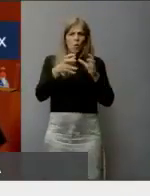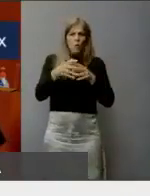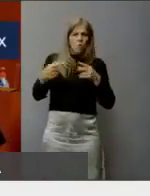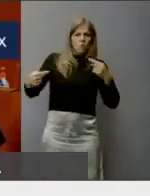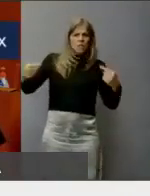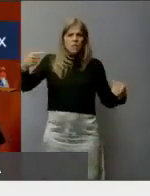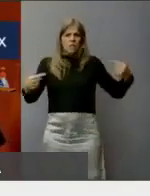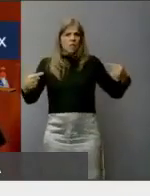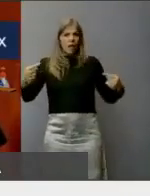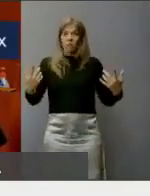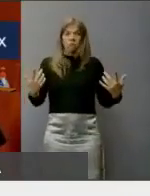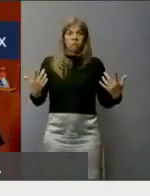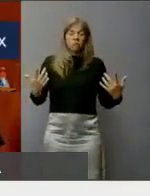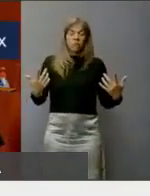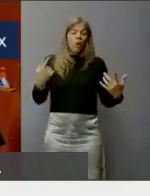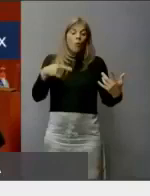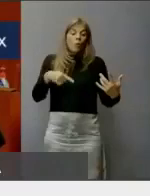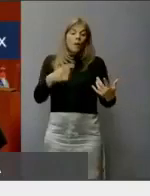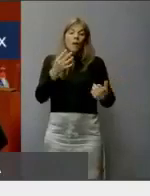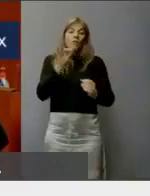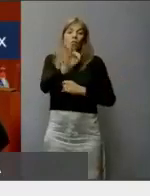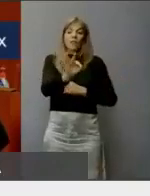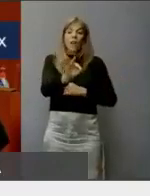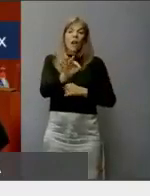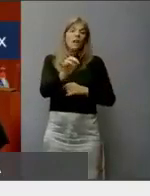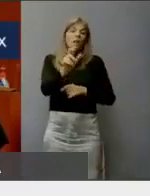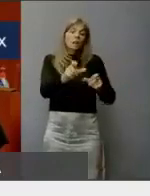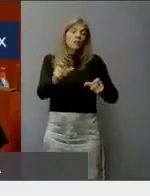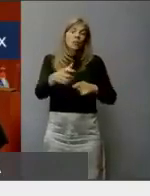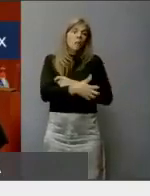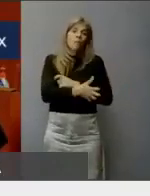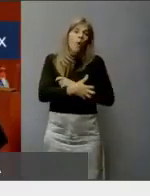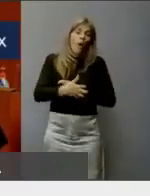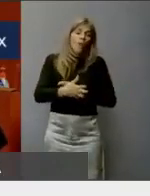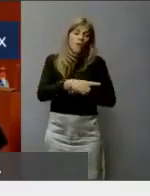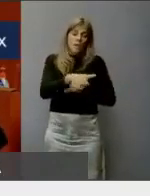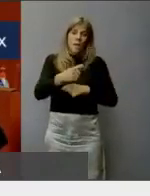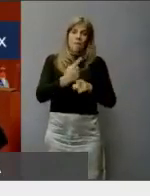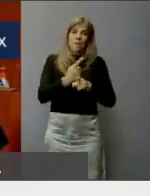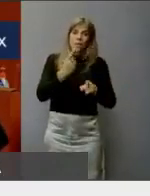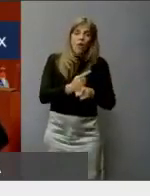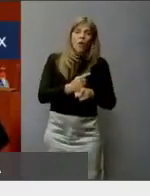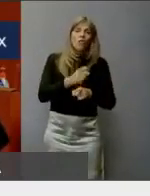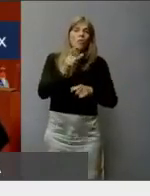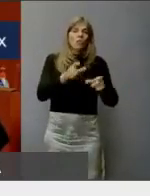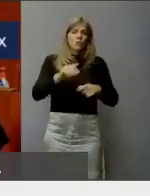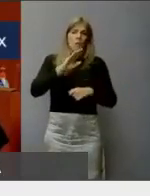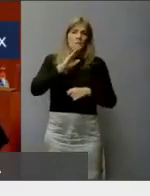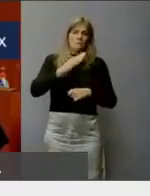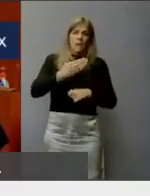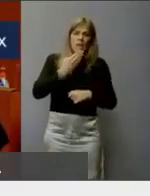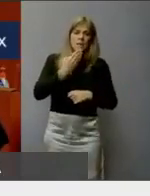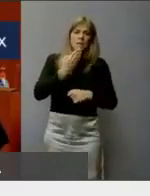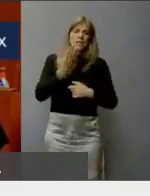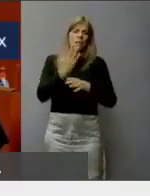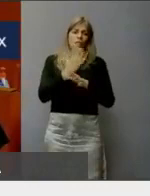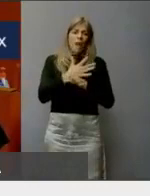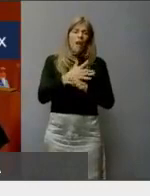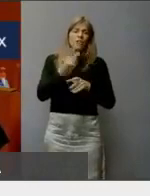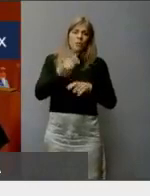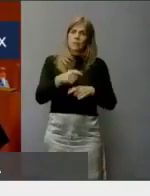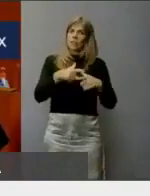di mezzo di poveri bisognosi le persone meritevoli e più fragili di questa città che non devono essere